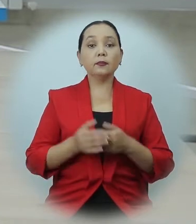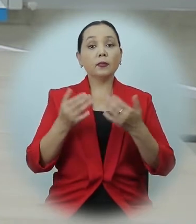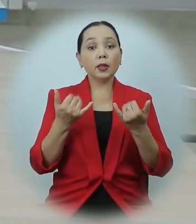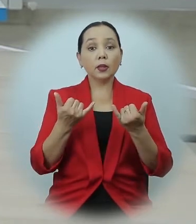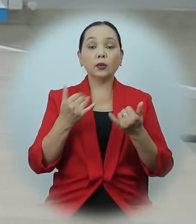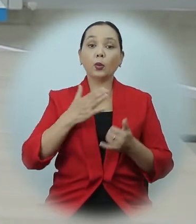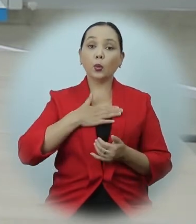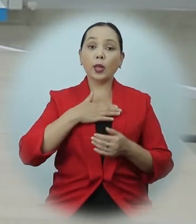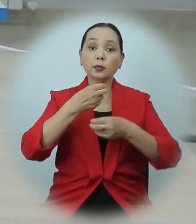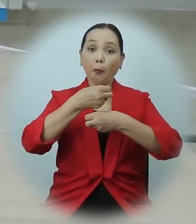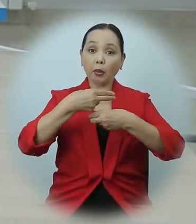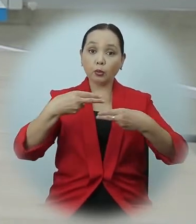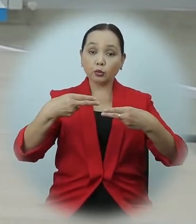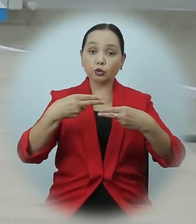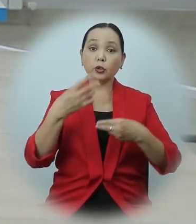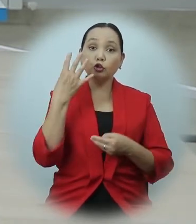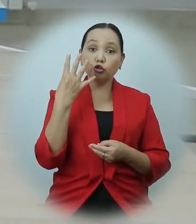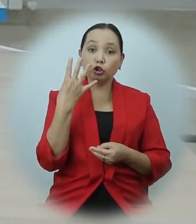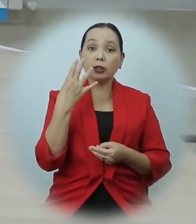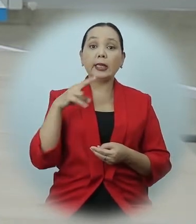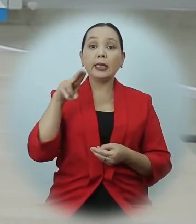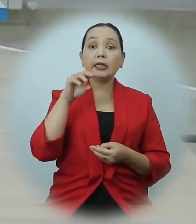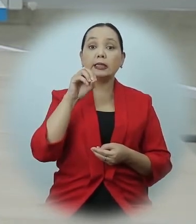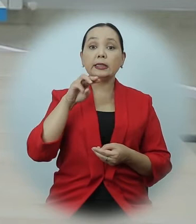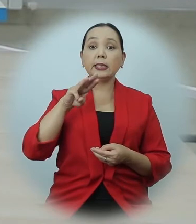Итого у нас получилось 4 детали.